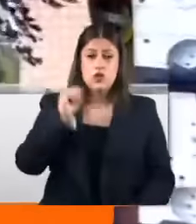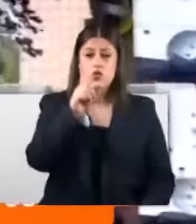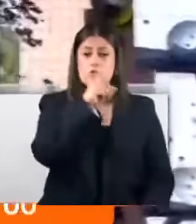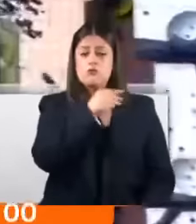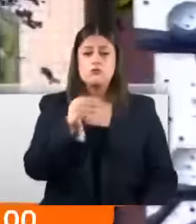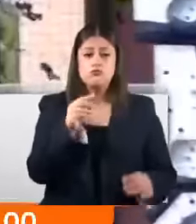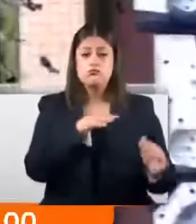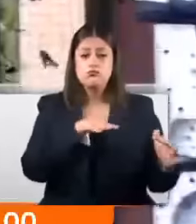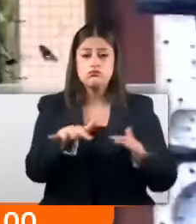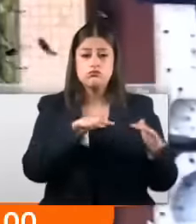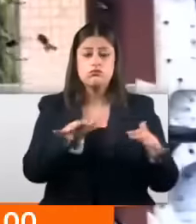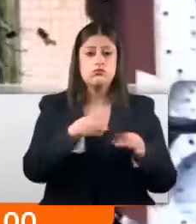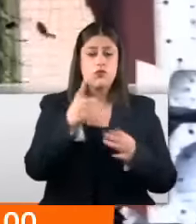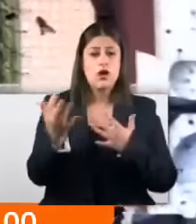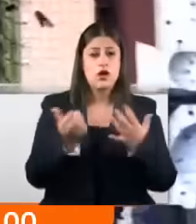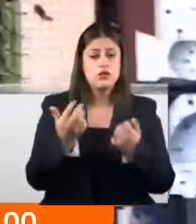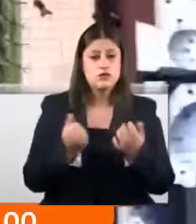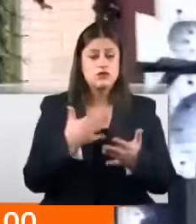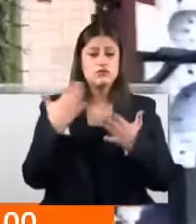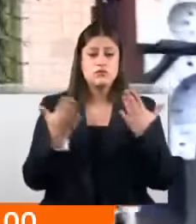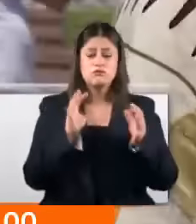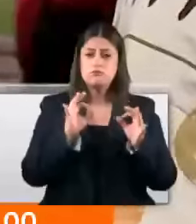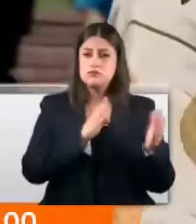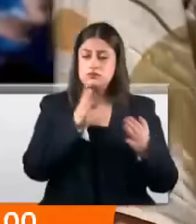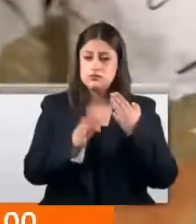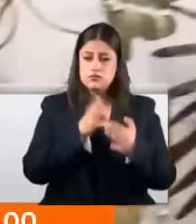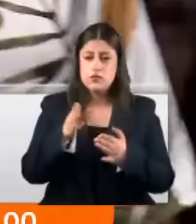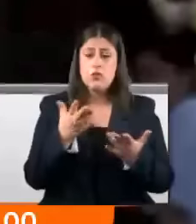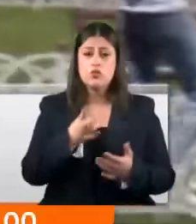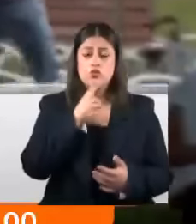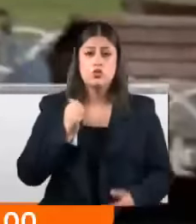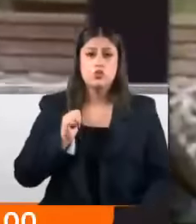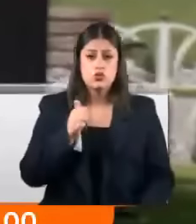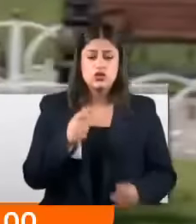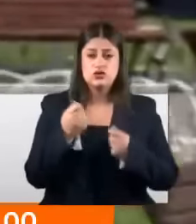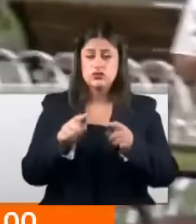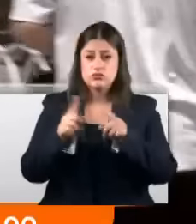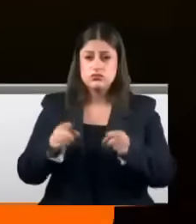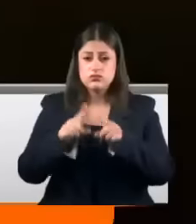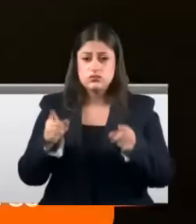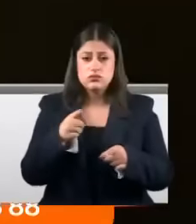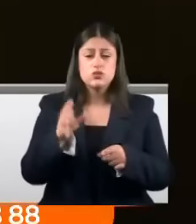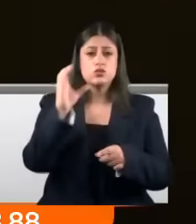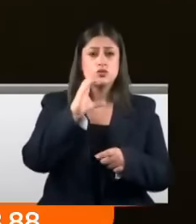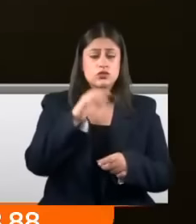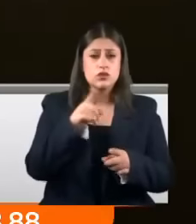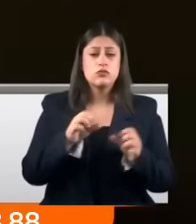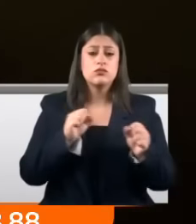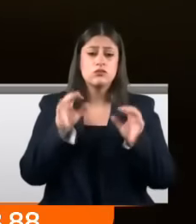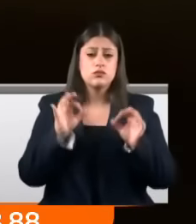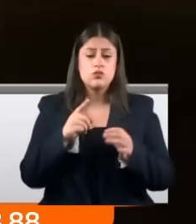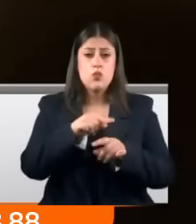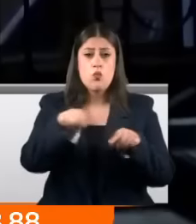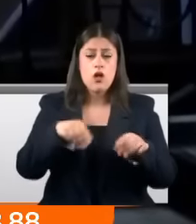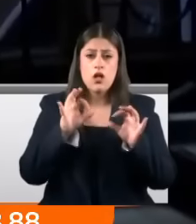tarihi yarımadayı görmek, alışveriş yapmak için adeta akın ediyor. Ama son günlerde esnaf da turist de dertli. Çünkü bölgede sürekli olarak